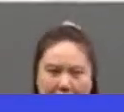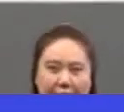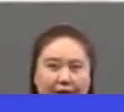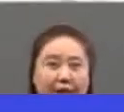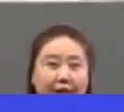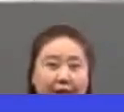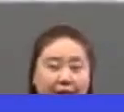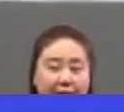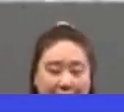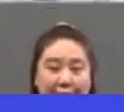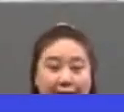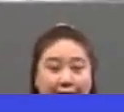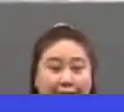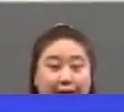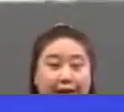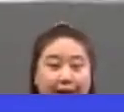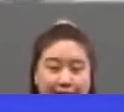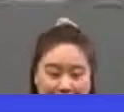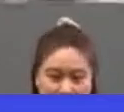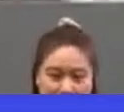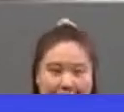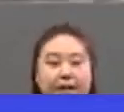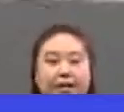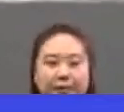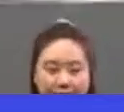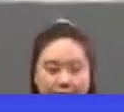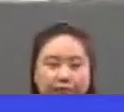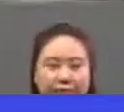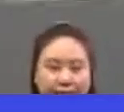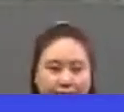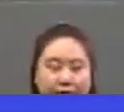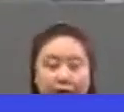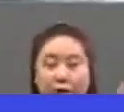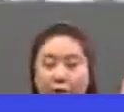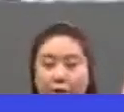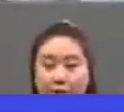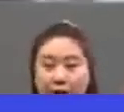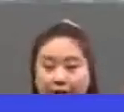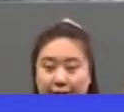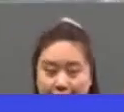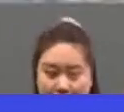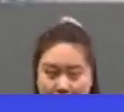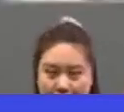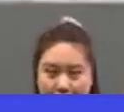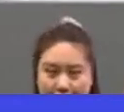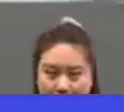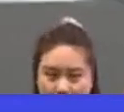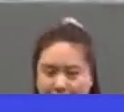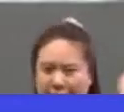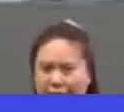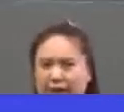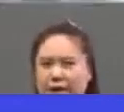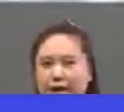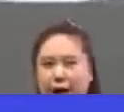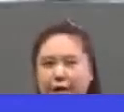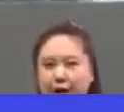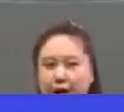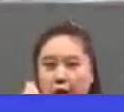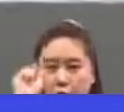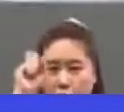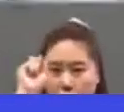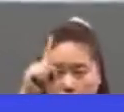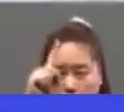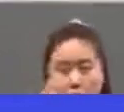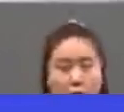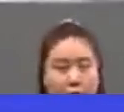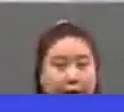เราเก็บข้อมูลมาตลอดประมาณสัก 3-4-50 ปีแล้วนะครับตอนนี้เนี่ยเราก็กำหนดว่าที่ข้อมูลนะครับก็แสด